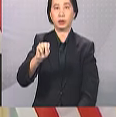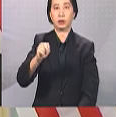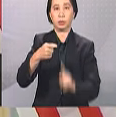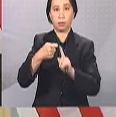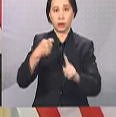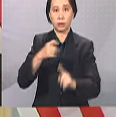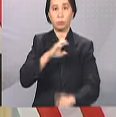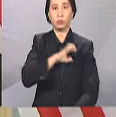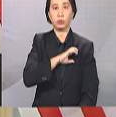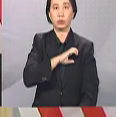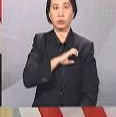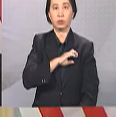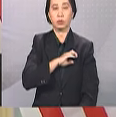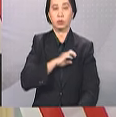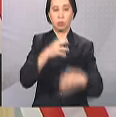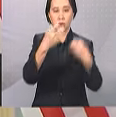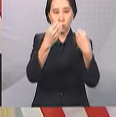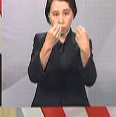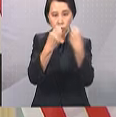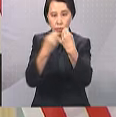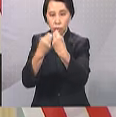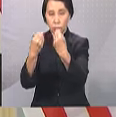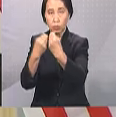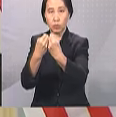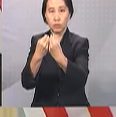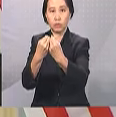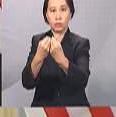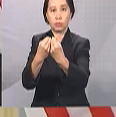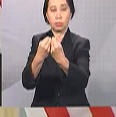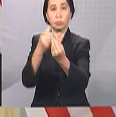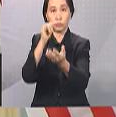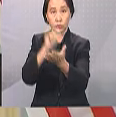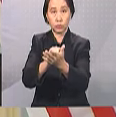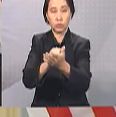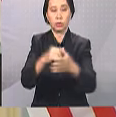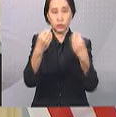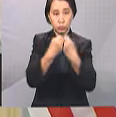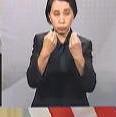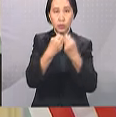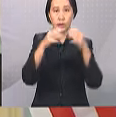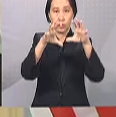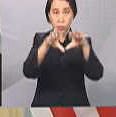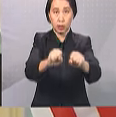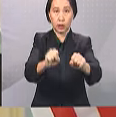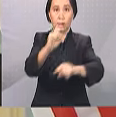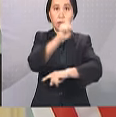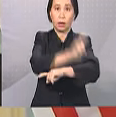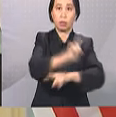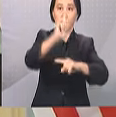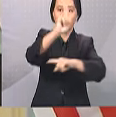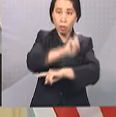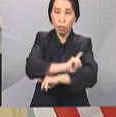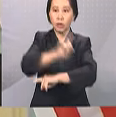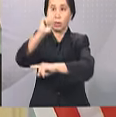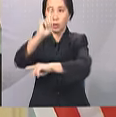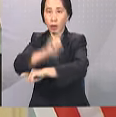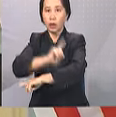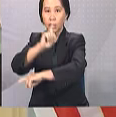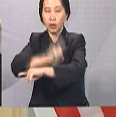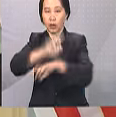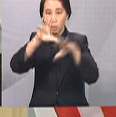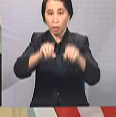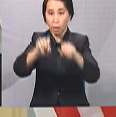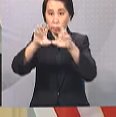jumlah tersebut, kita lihat bahawa jumlah tangkapan daripada hari ke hari semakin